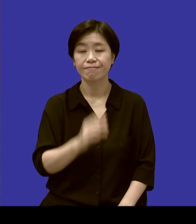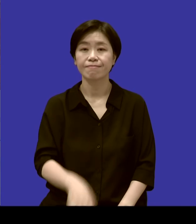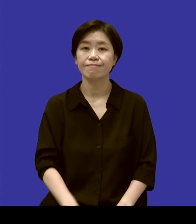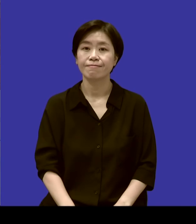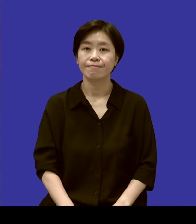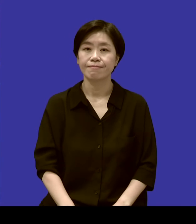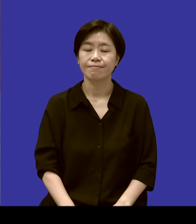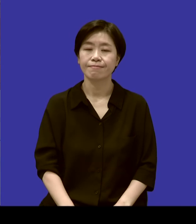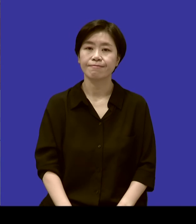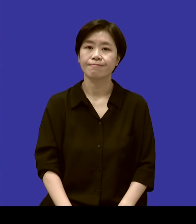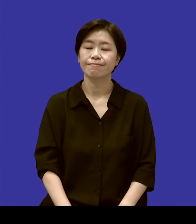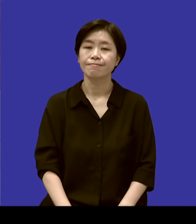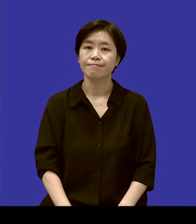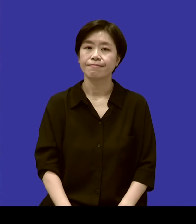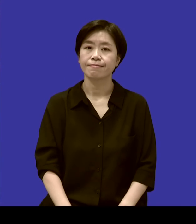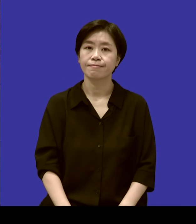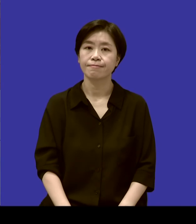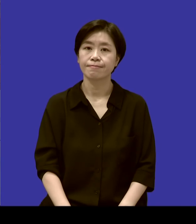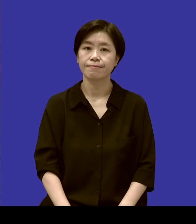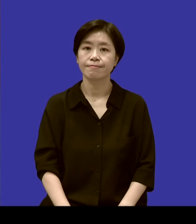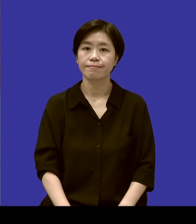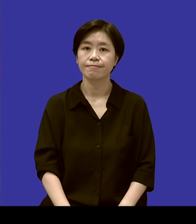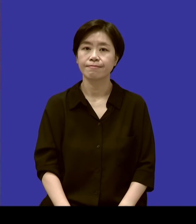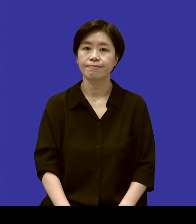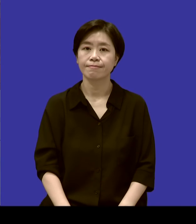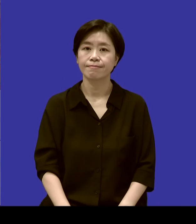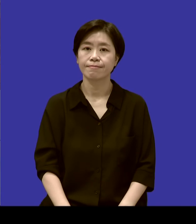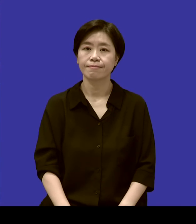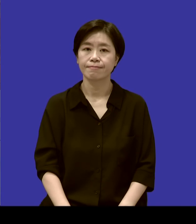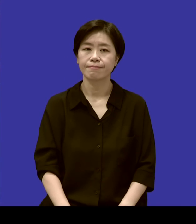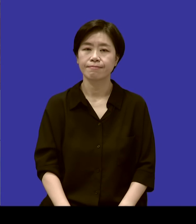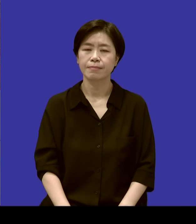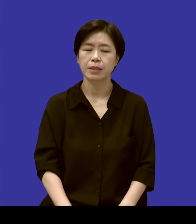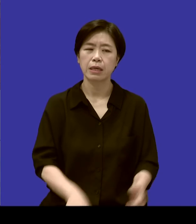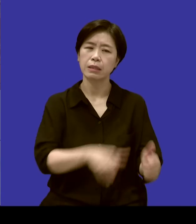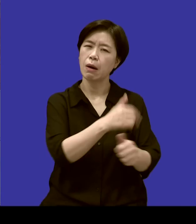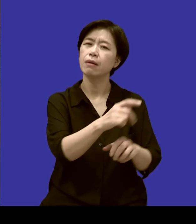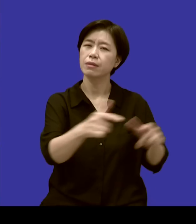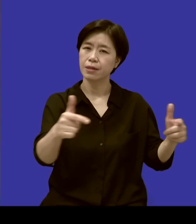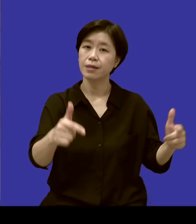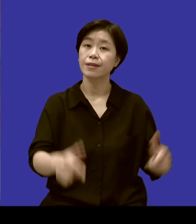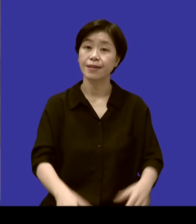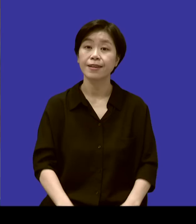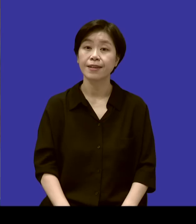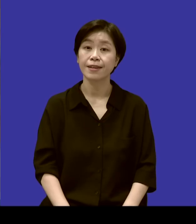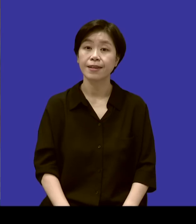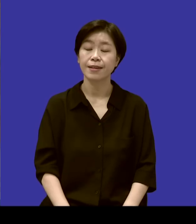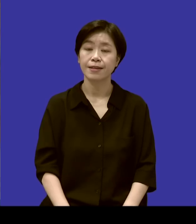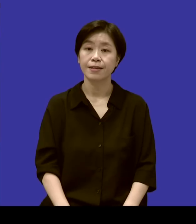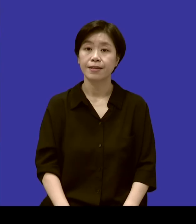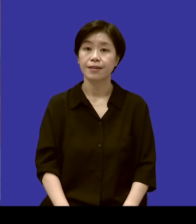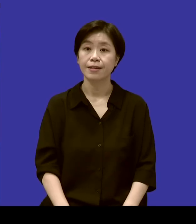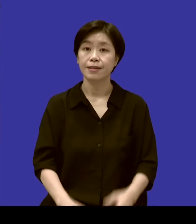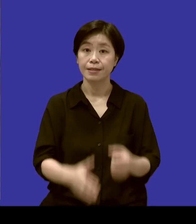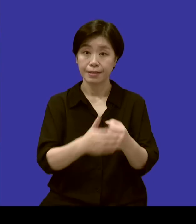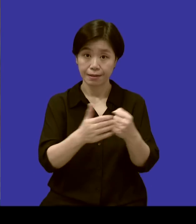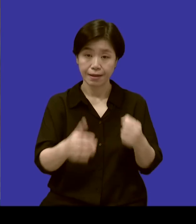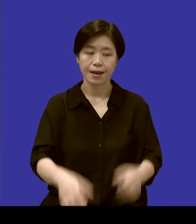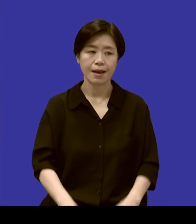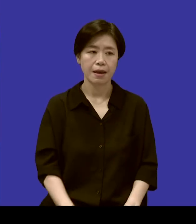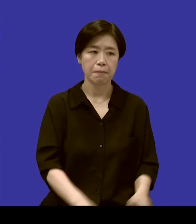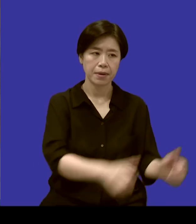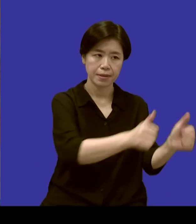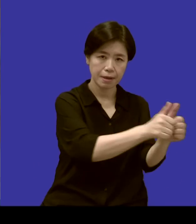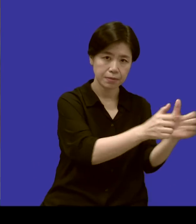분도 연세가 있으시지만 예, 연약한 예. 분도 계셨고 이제 골고루 계셨어요. 그래서 이제 파티별로